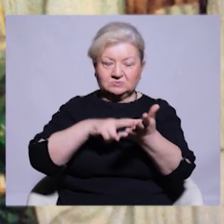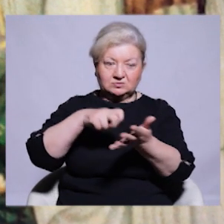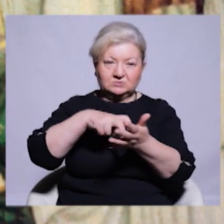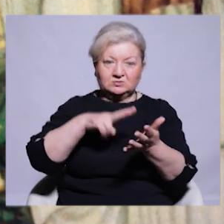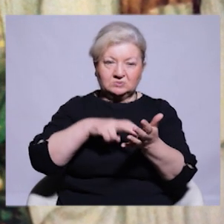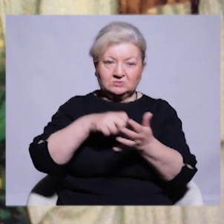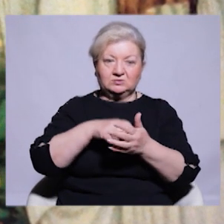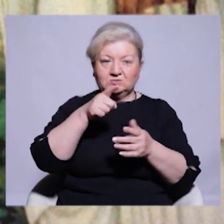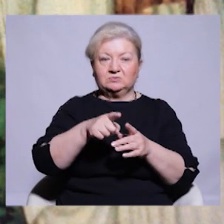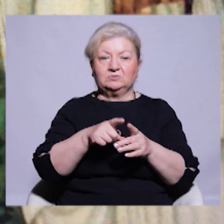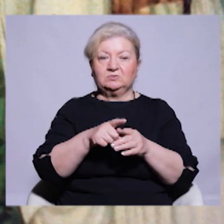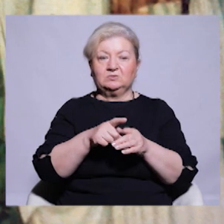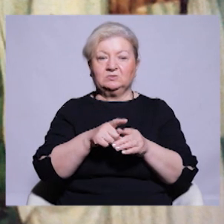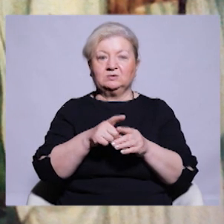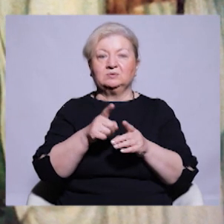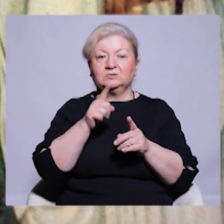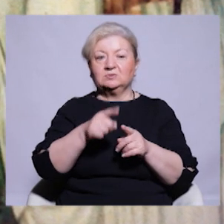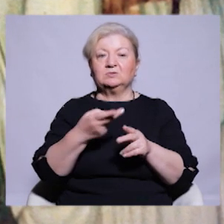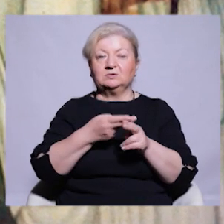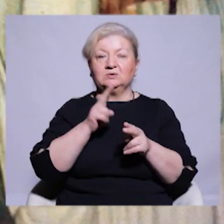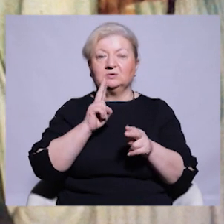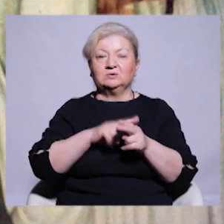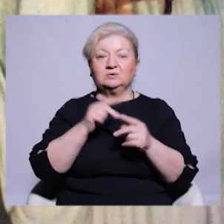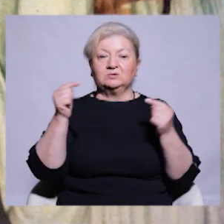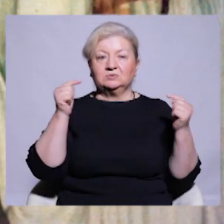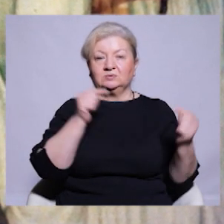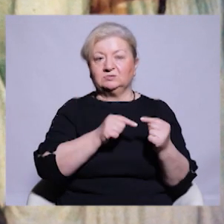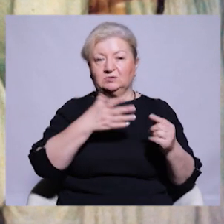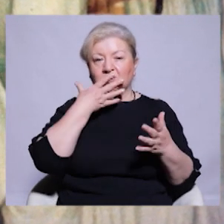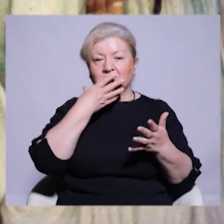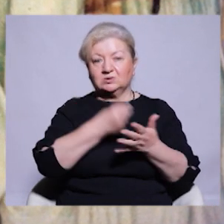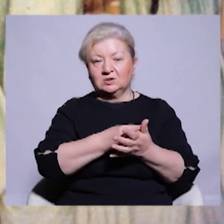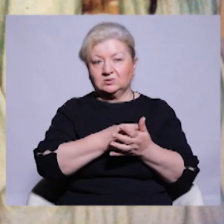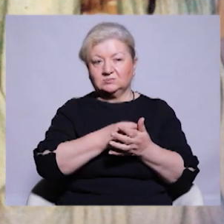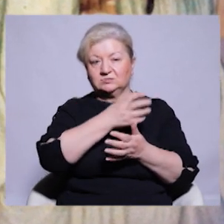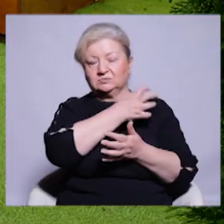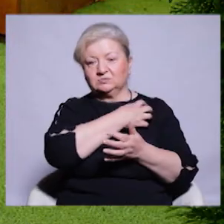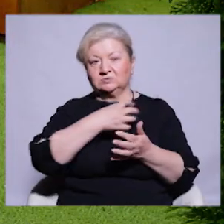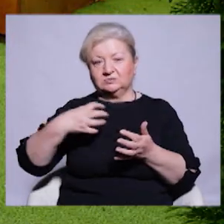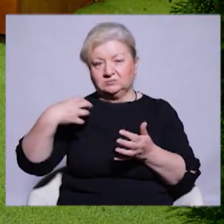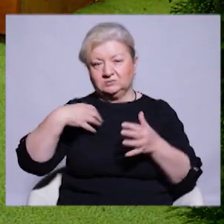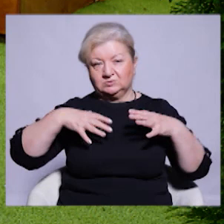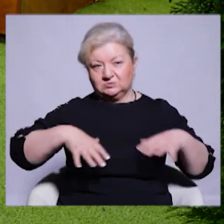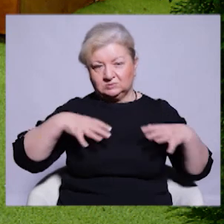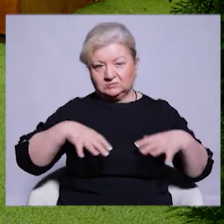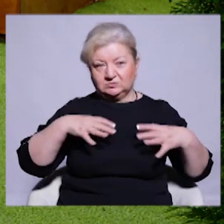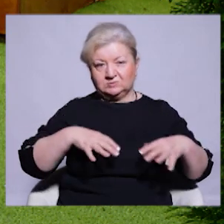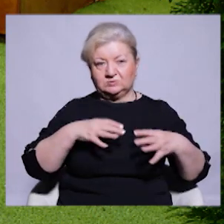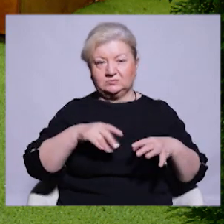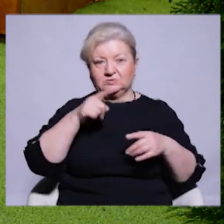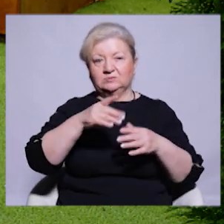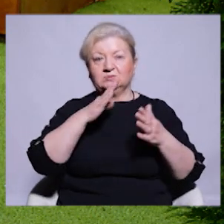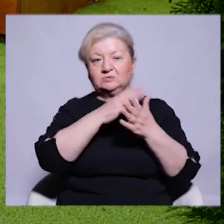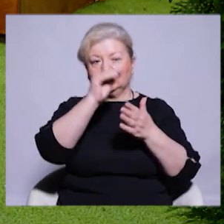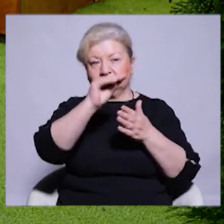ზოროასტერიზმი და ამით დაუპირისპირდა იგი თავისთავად სამეფო ხელისუფლებას ქართლის. ეხლა მე თქვენ